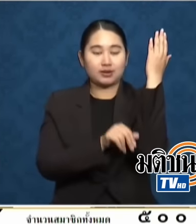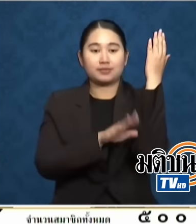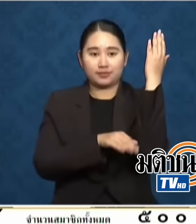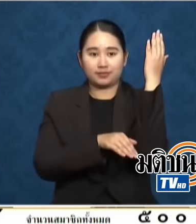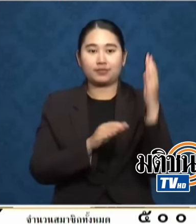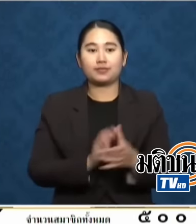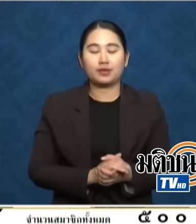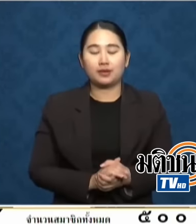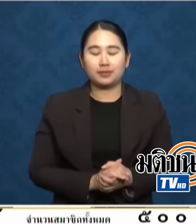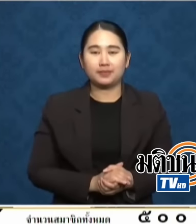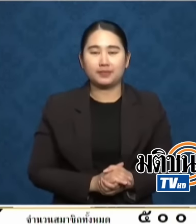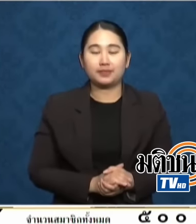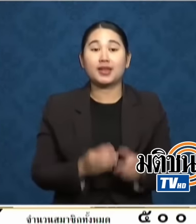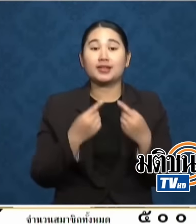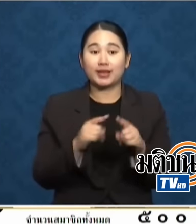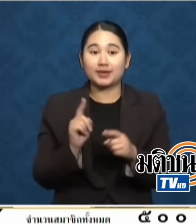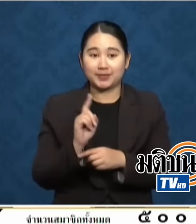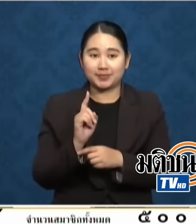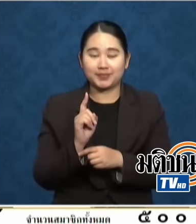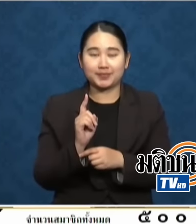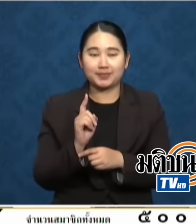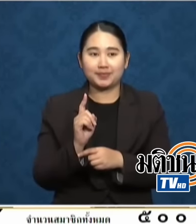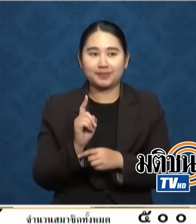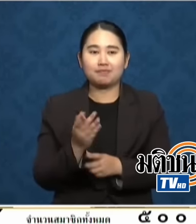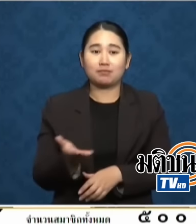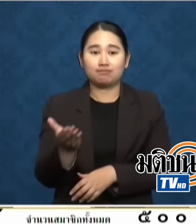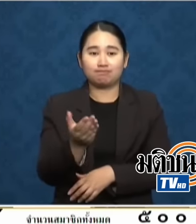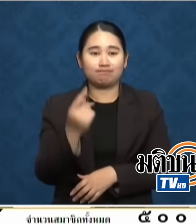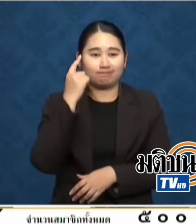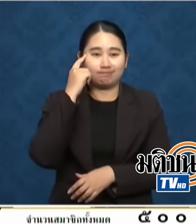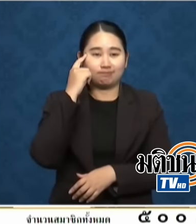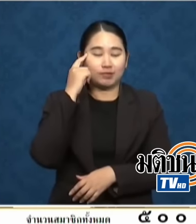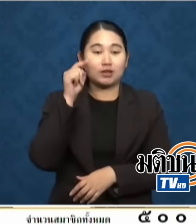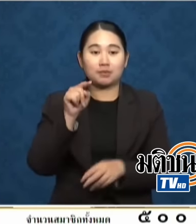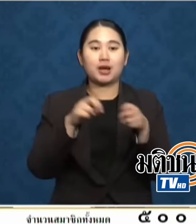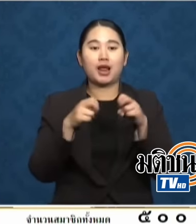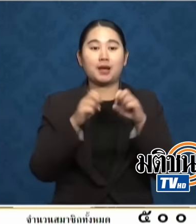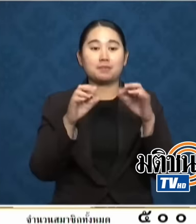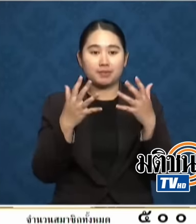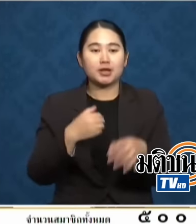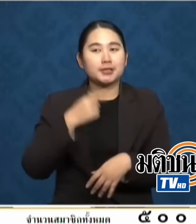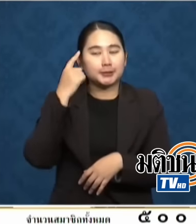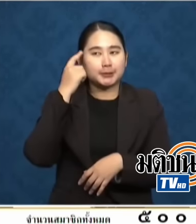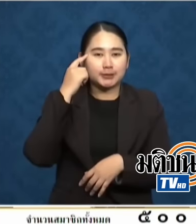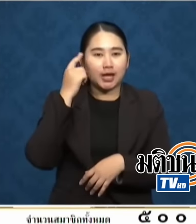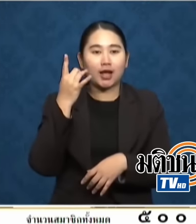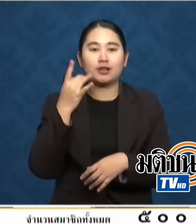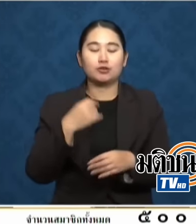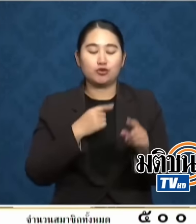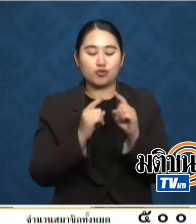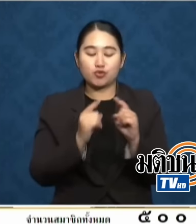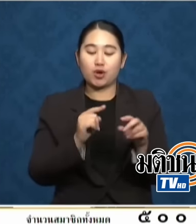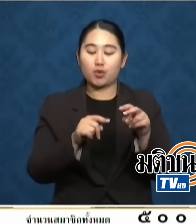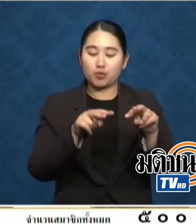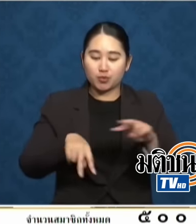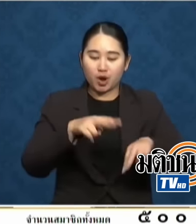ใต้แต่หลายท่านอาจจะไม่เห็นปัญหานี้ก็ไปคิดแต่ว่ามีการพูดถึงรูปแบบ